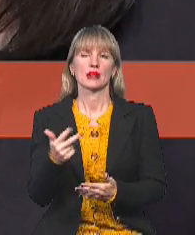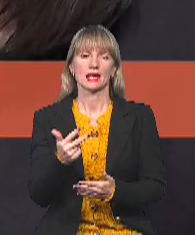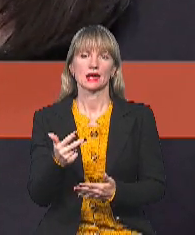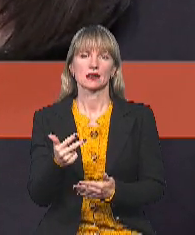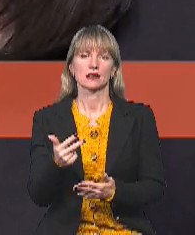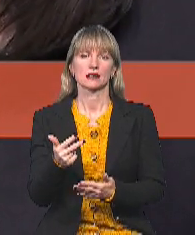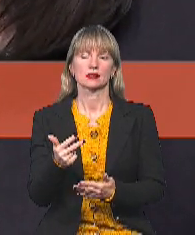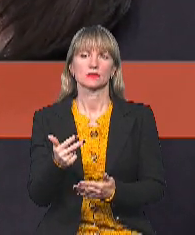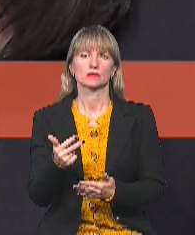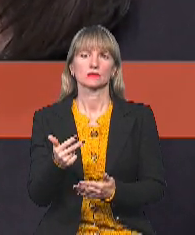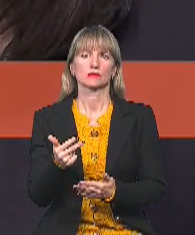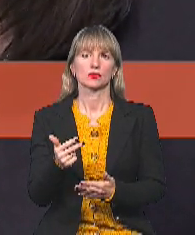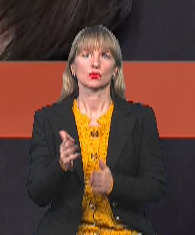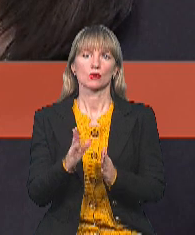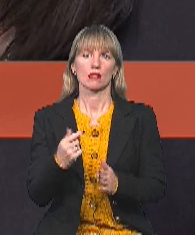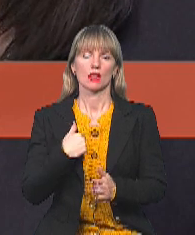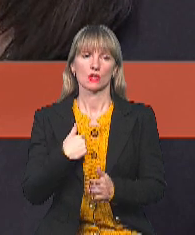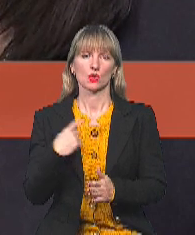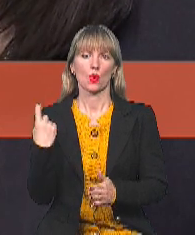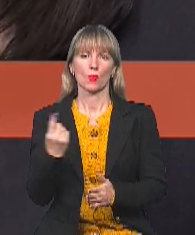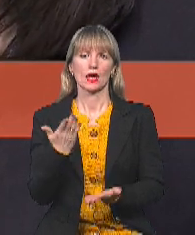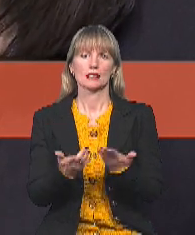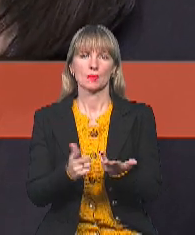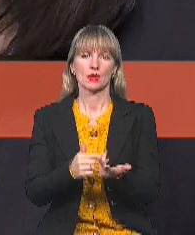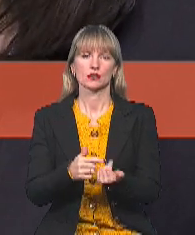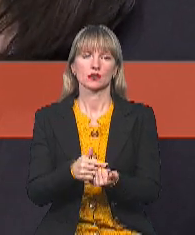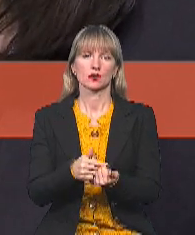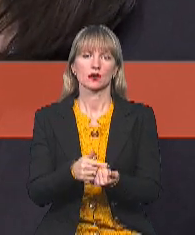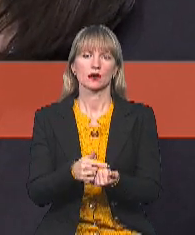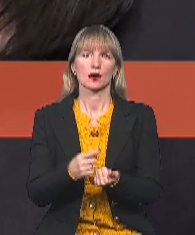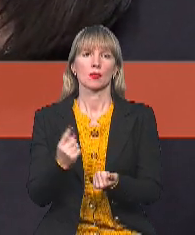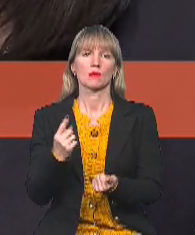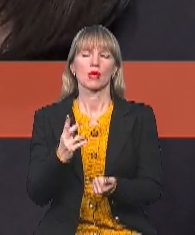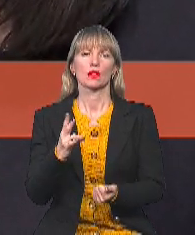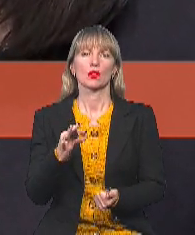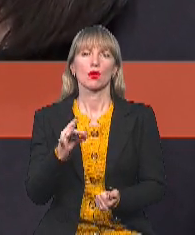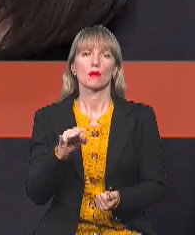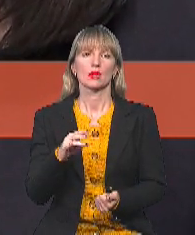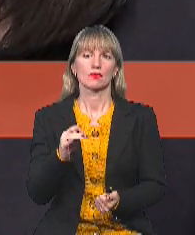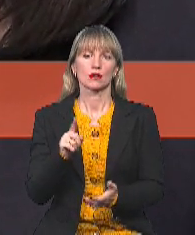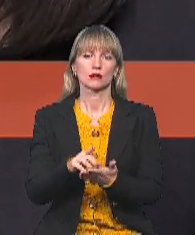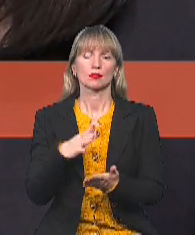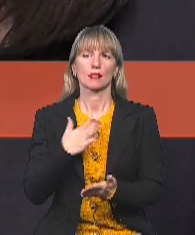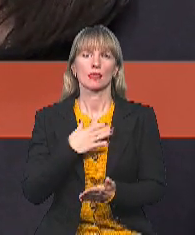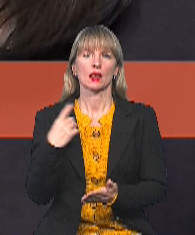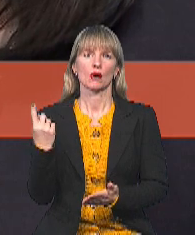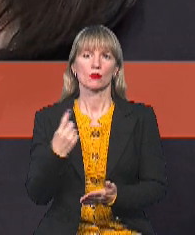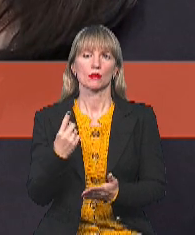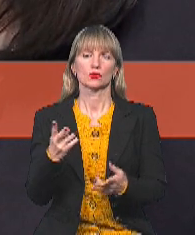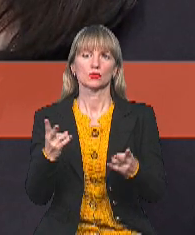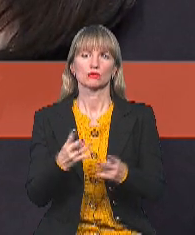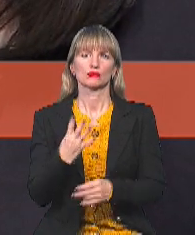что только на нашу область, если посчитать по тем нормативам, какие должны быть, на нашу область